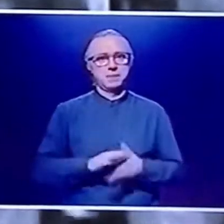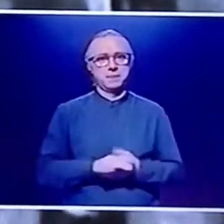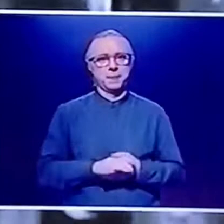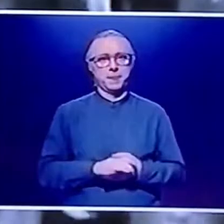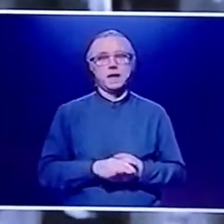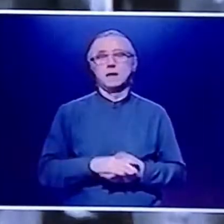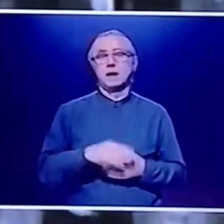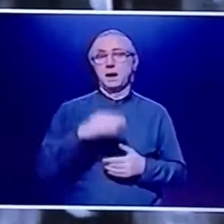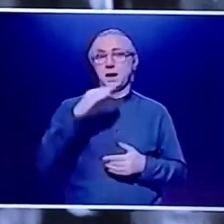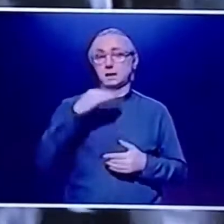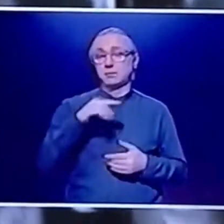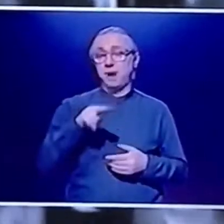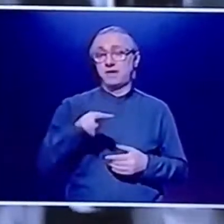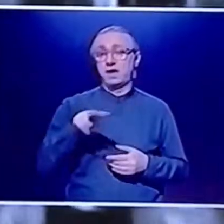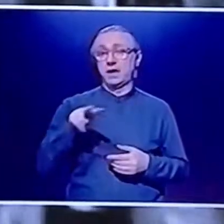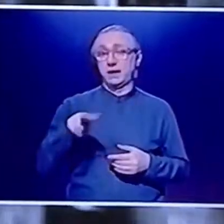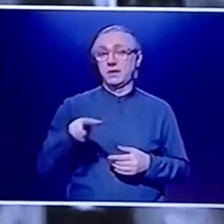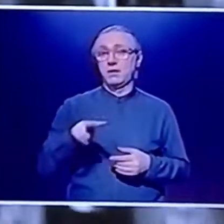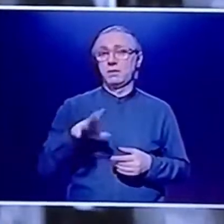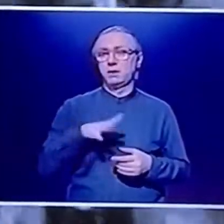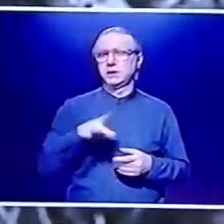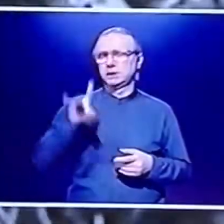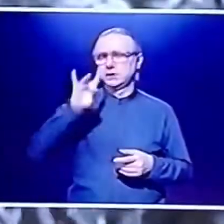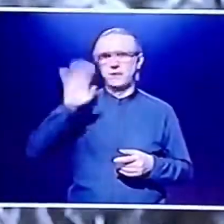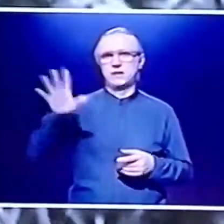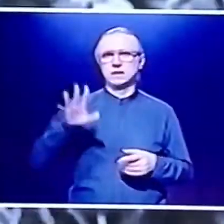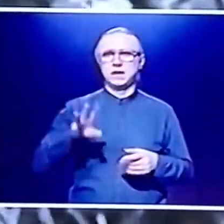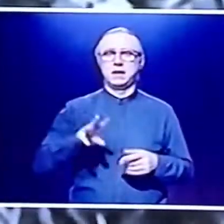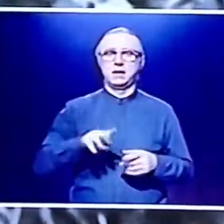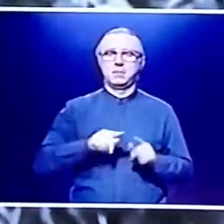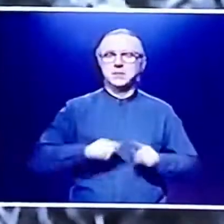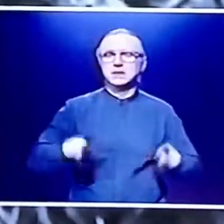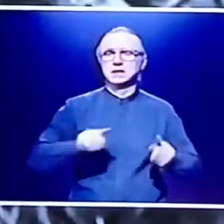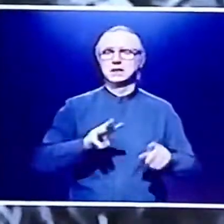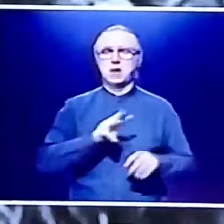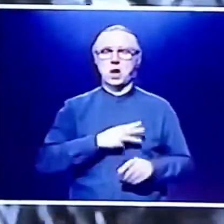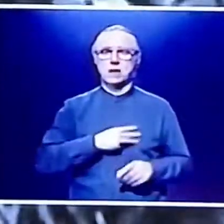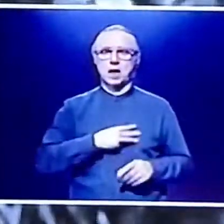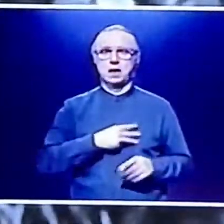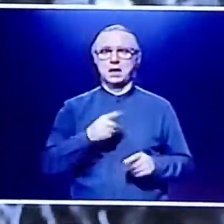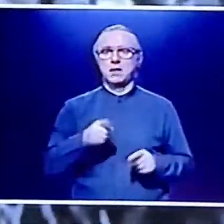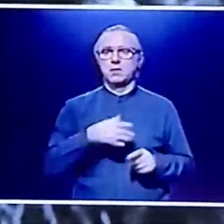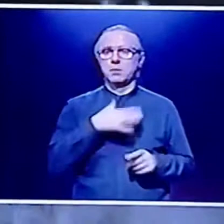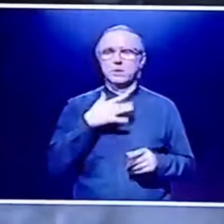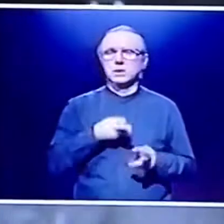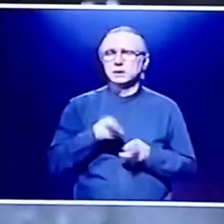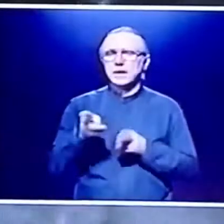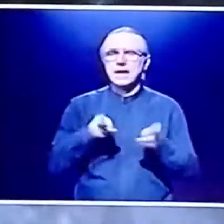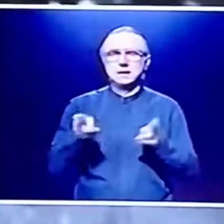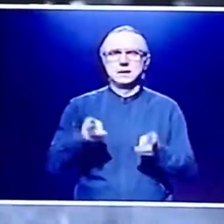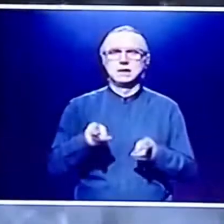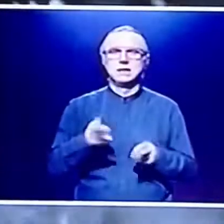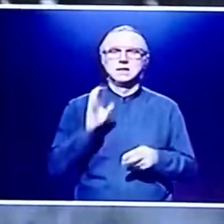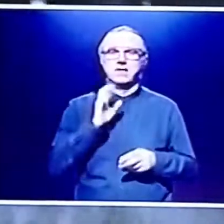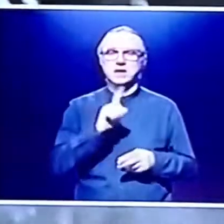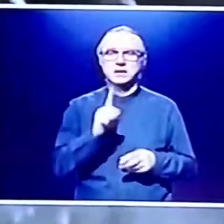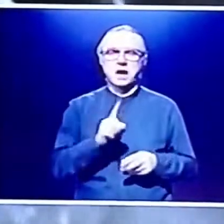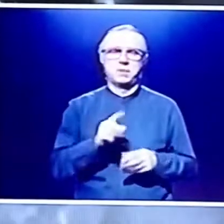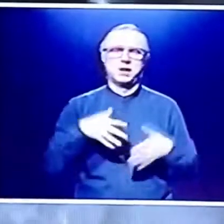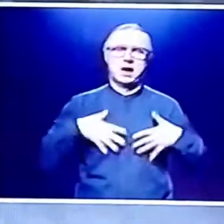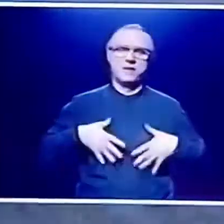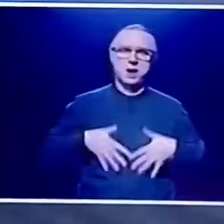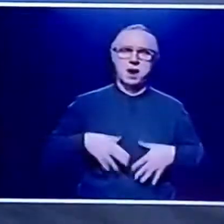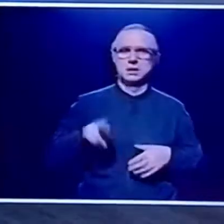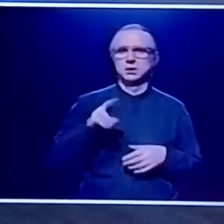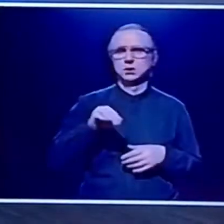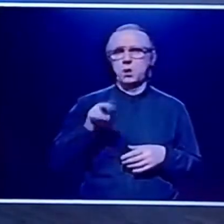из самых известных миссионеров русской церкви. Все его многочисленные поездки в северо-западный край, на Кавказ, Дон,